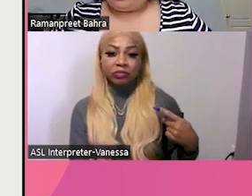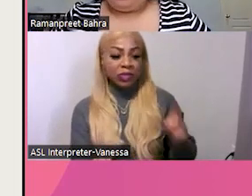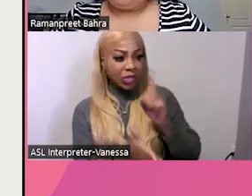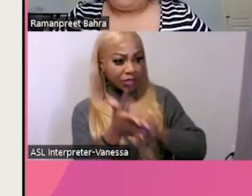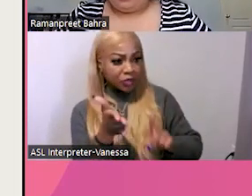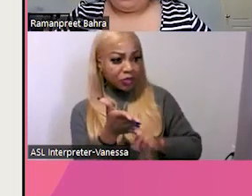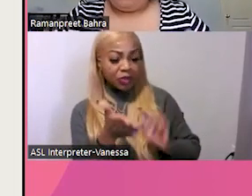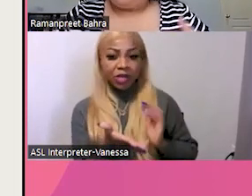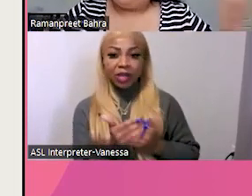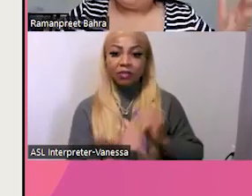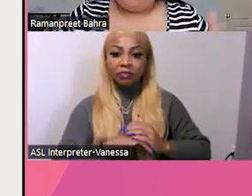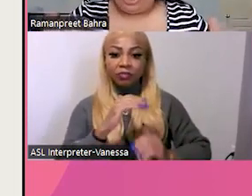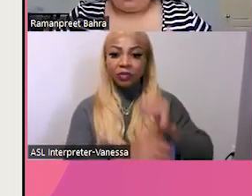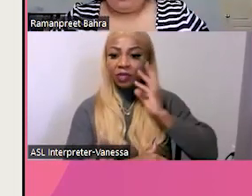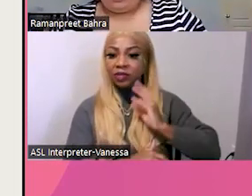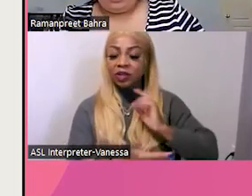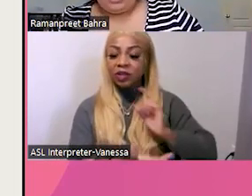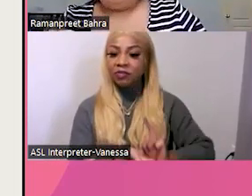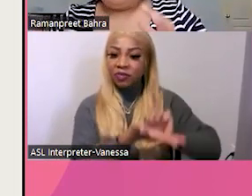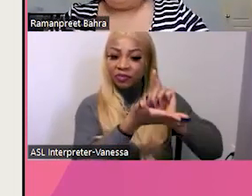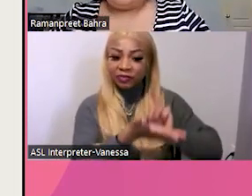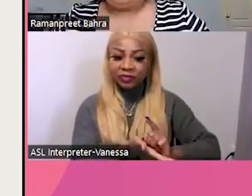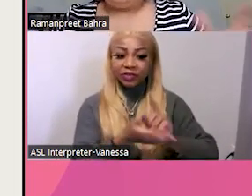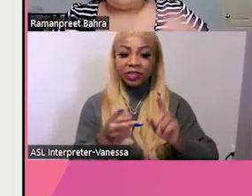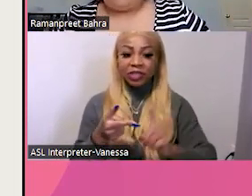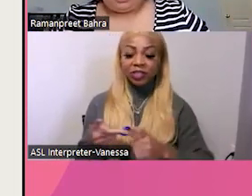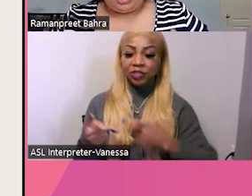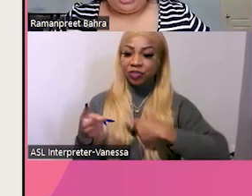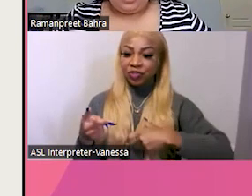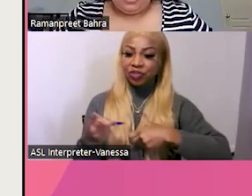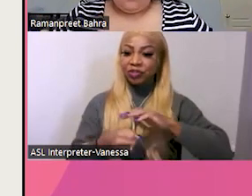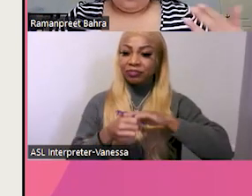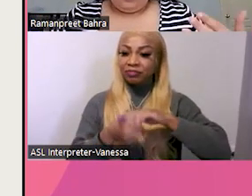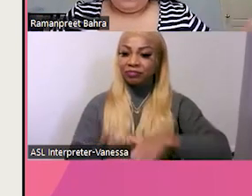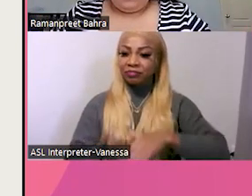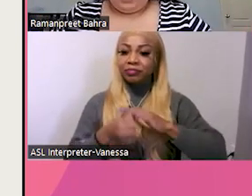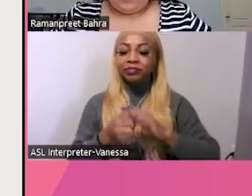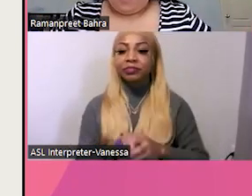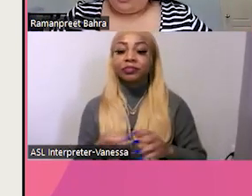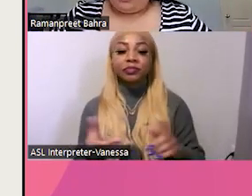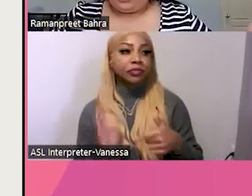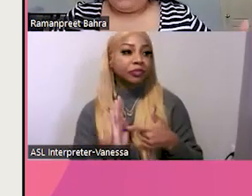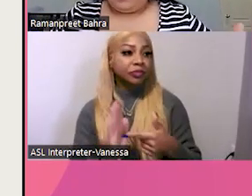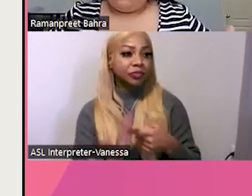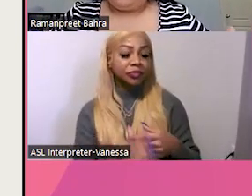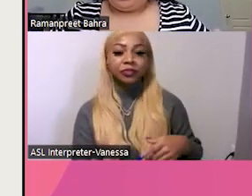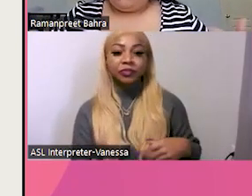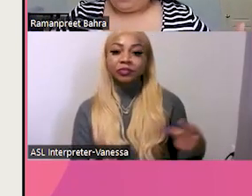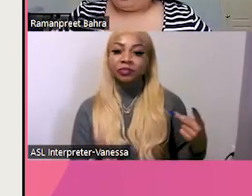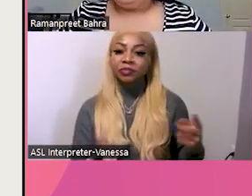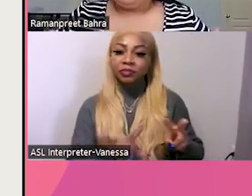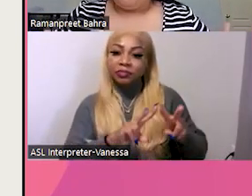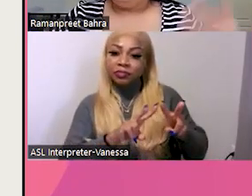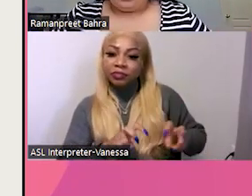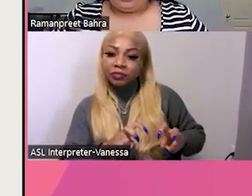récits. Nos expériences de l'intersection du privilège et de l'oppression liée au genre et à la